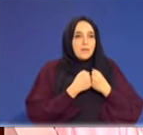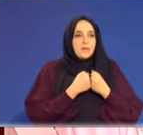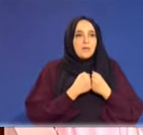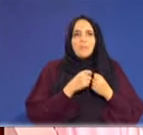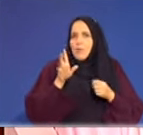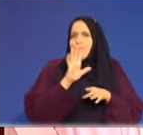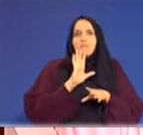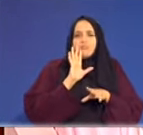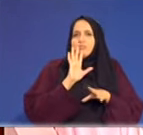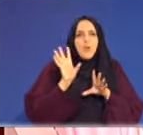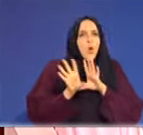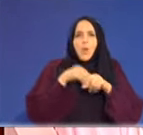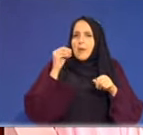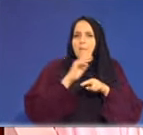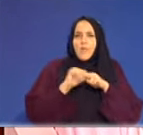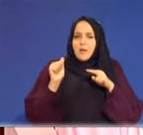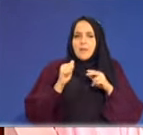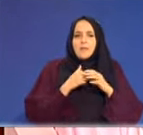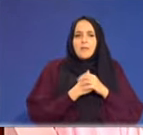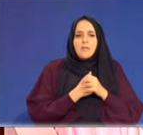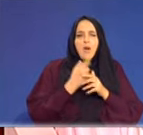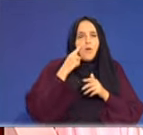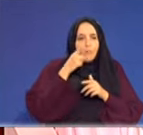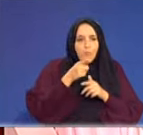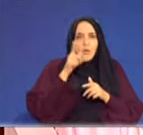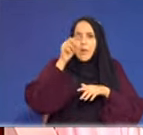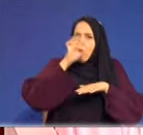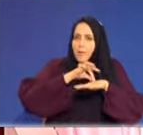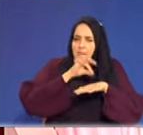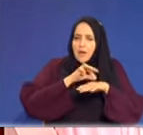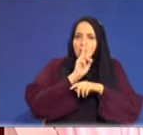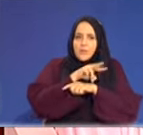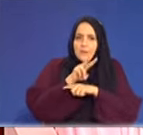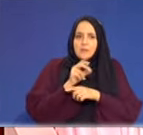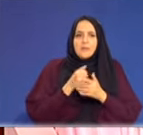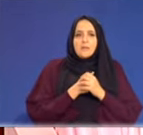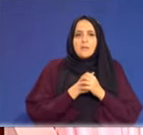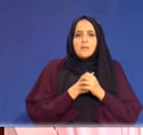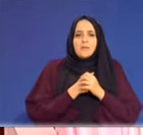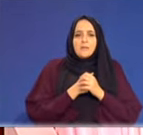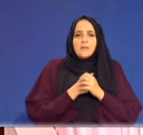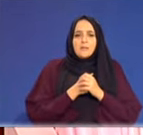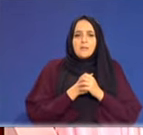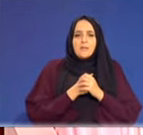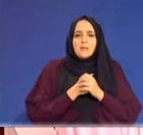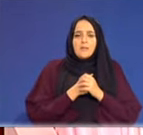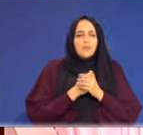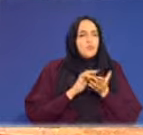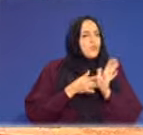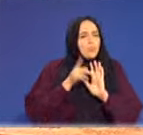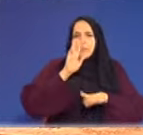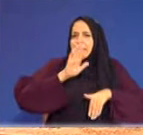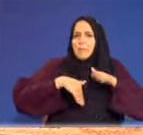حصل. نعم. داروا كلش وشافوه بيت في السبيطار، ونقولوا هما اللي داروا كلش